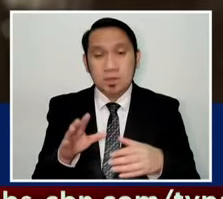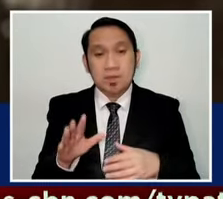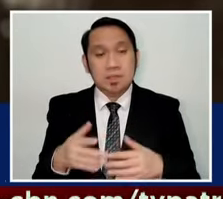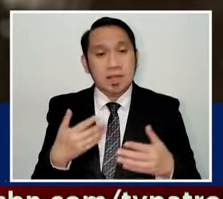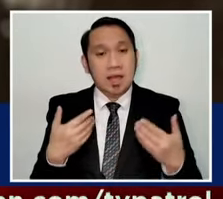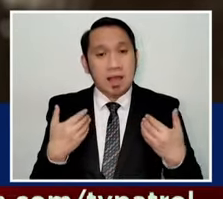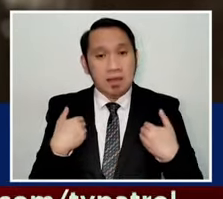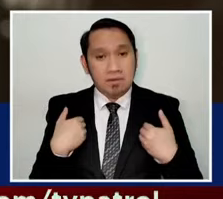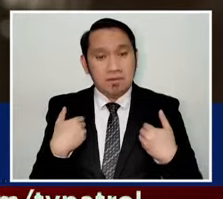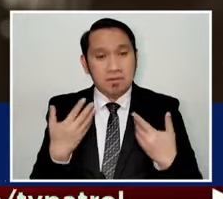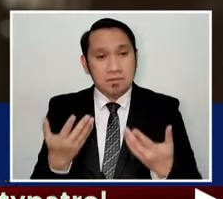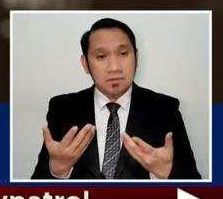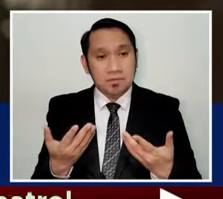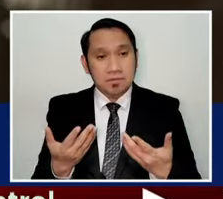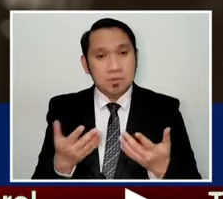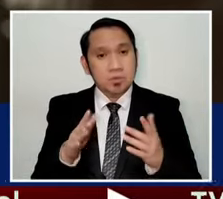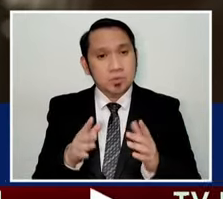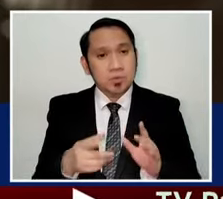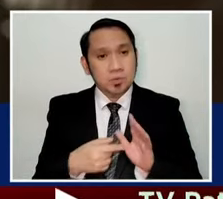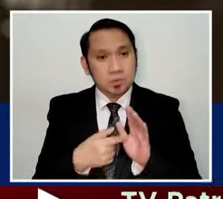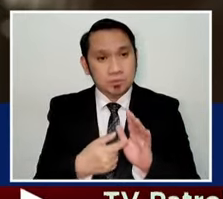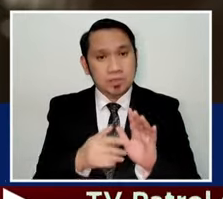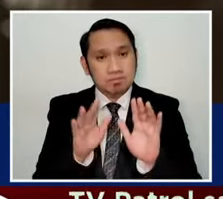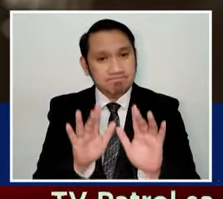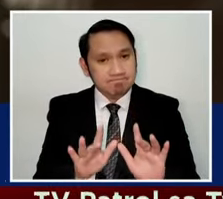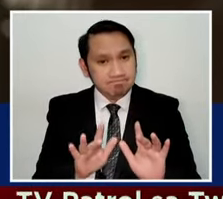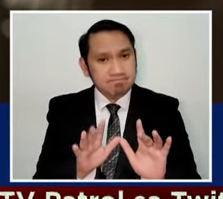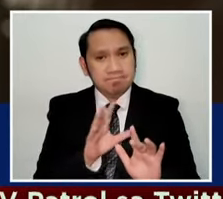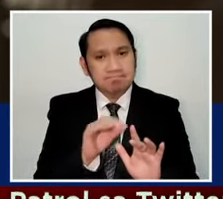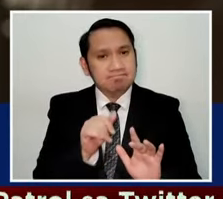nag-exercise naman siya ng compassion and patience